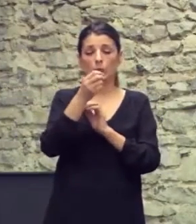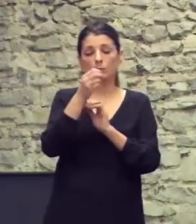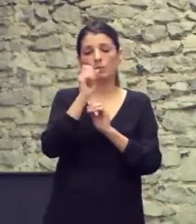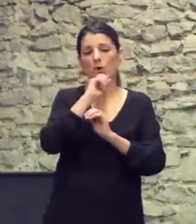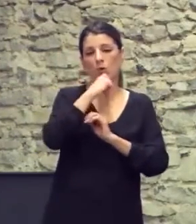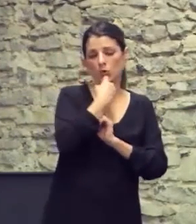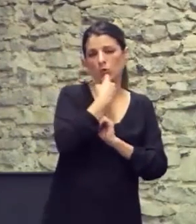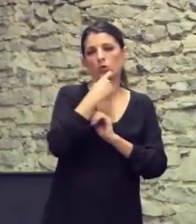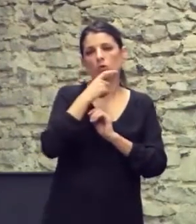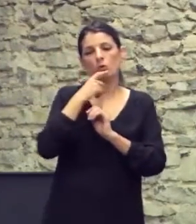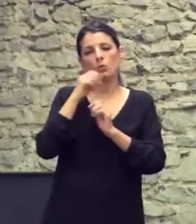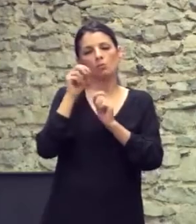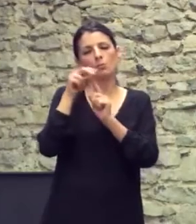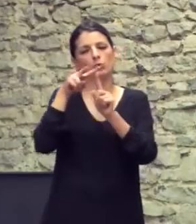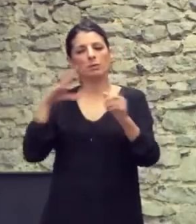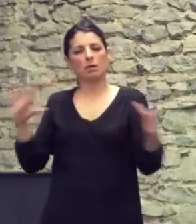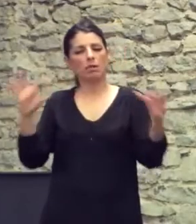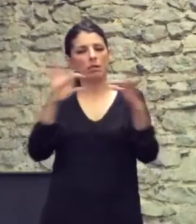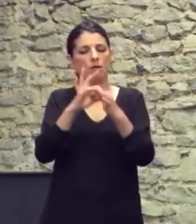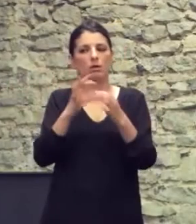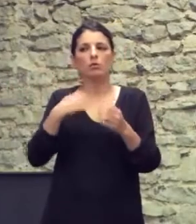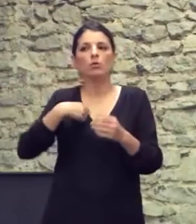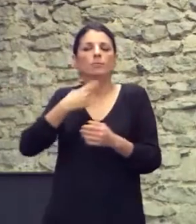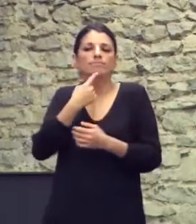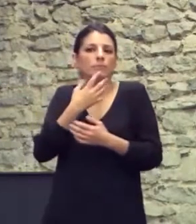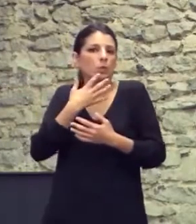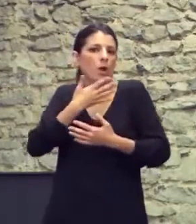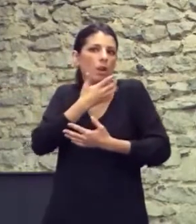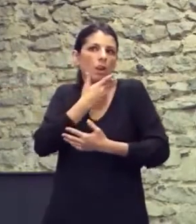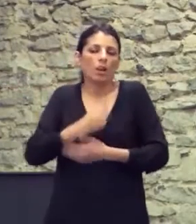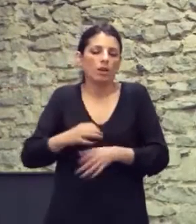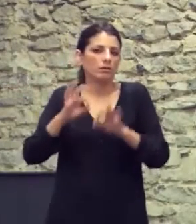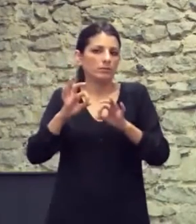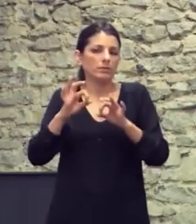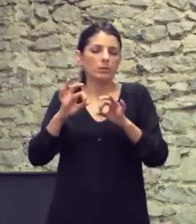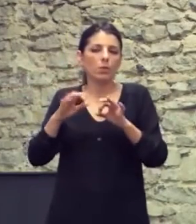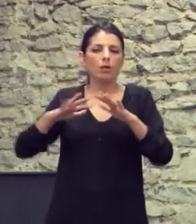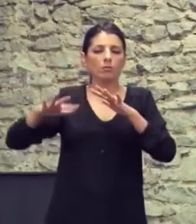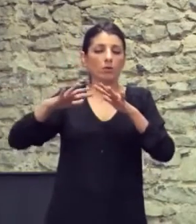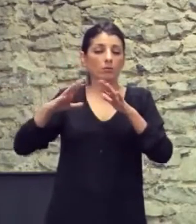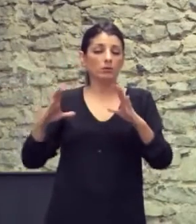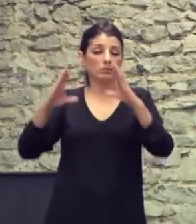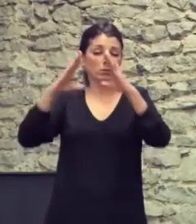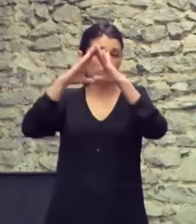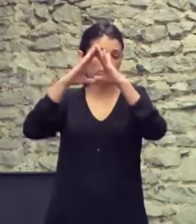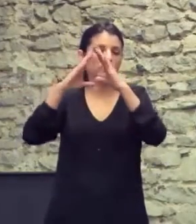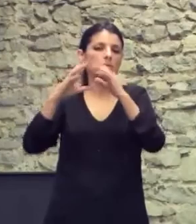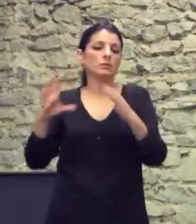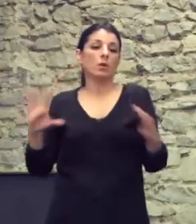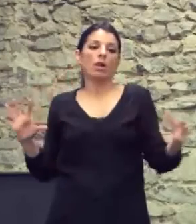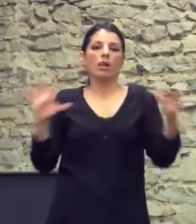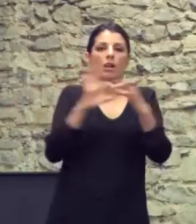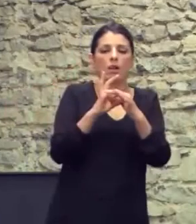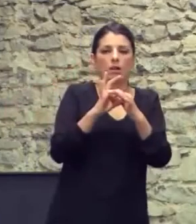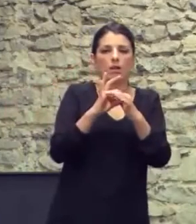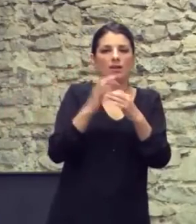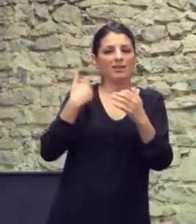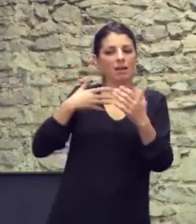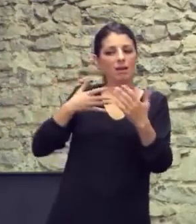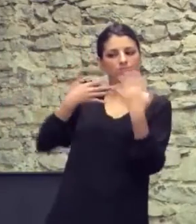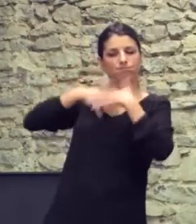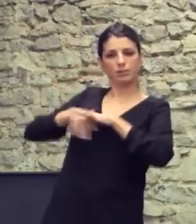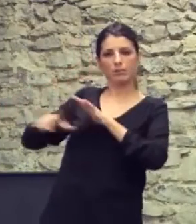perspektiba hori bere jardunean, ez? Ez nuke horren errez esango LGTB mugimenduak hain errez integratu duenik perspektiba feminista, ez? Eta